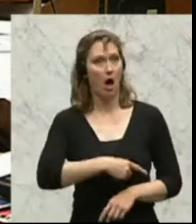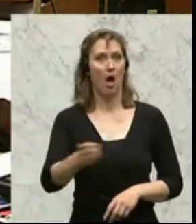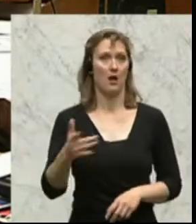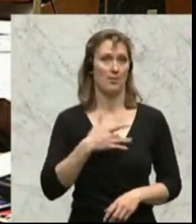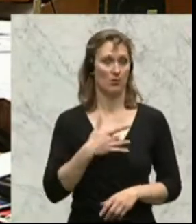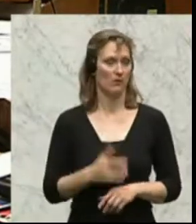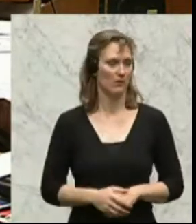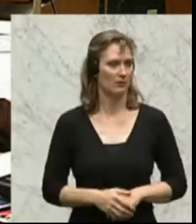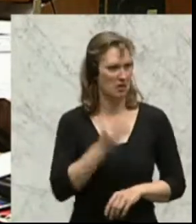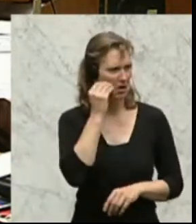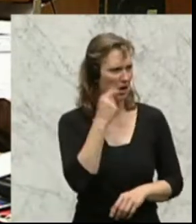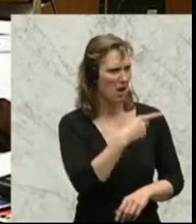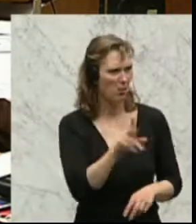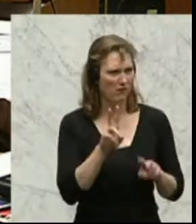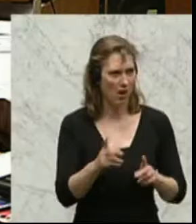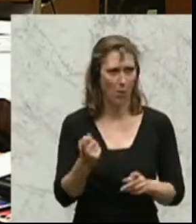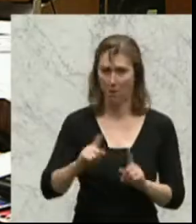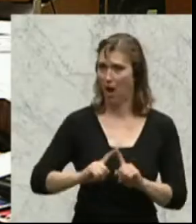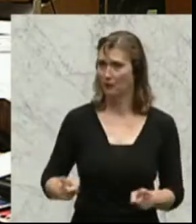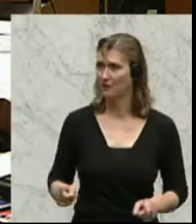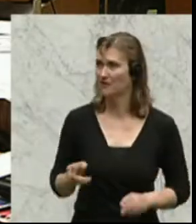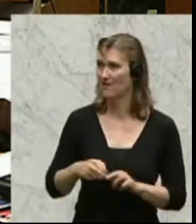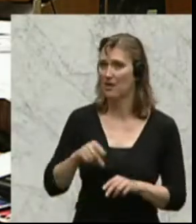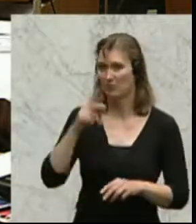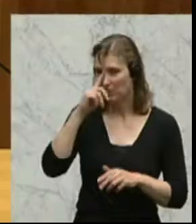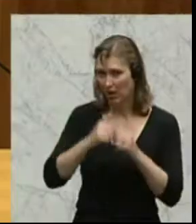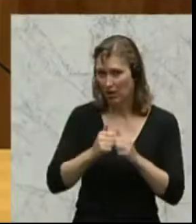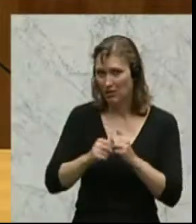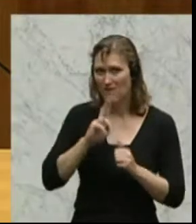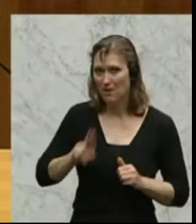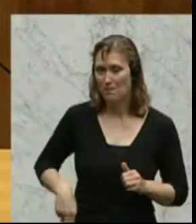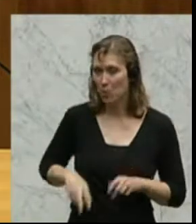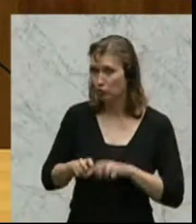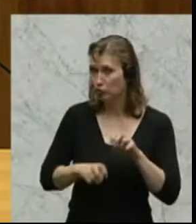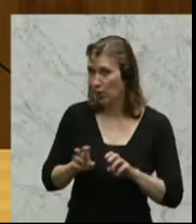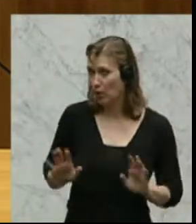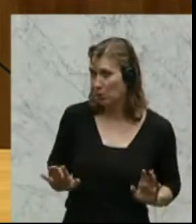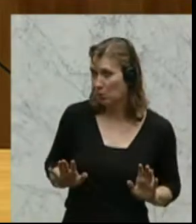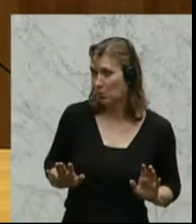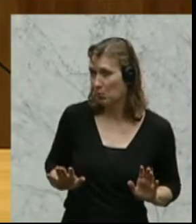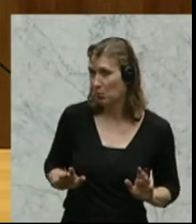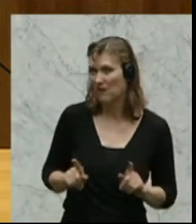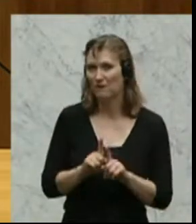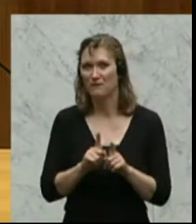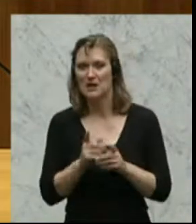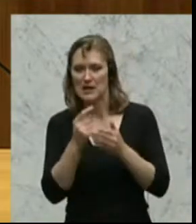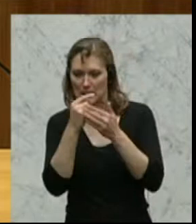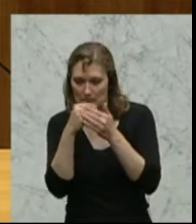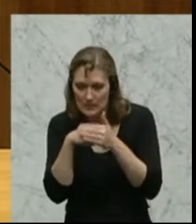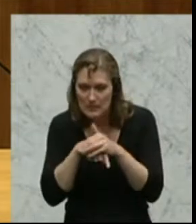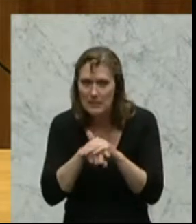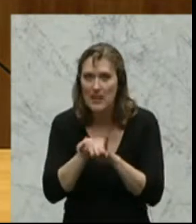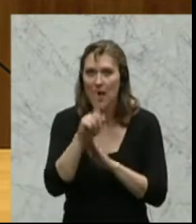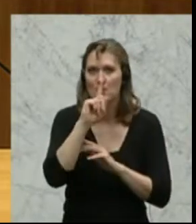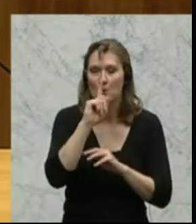dass es anders sein würde bei der Vermögenssteuer, wo Sie jetzt den Fuß in die Tür reinbringen wollen und